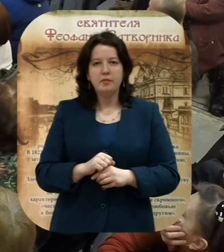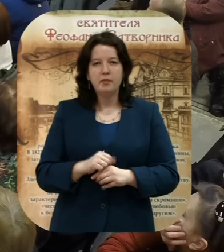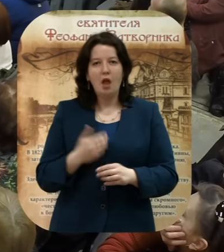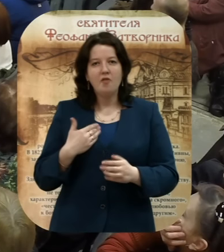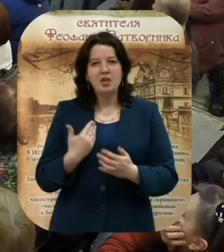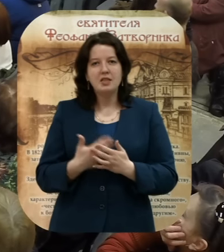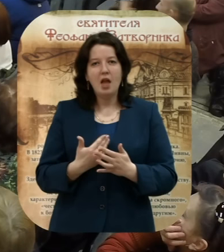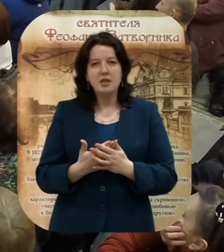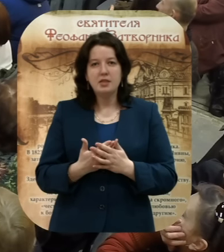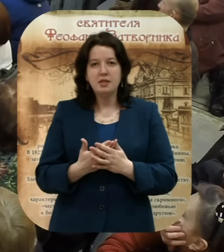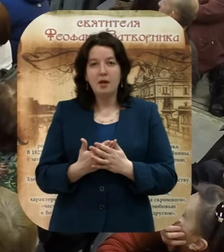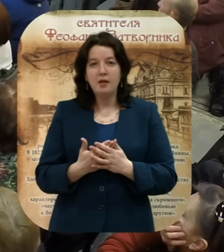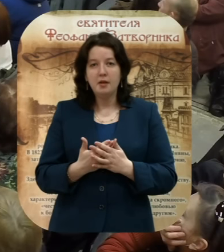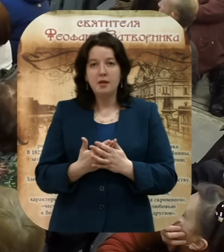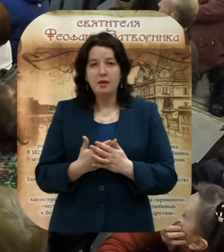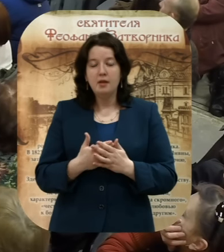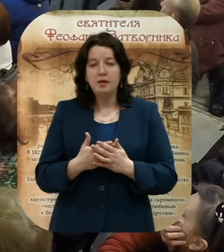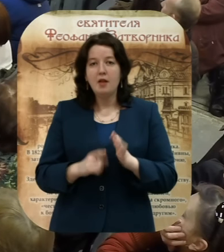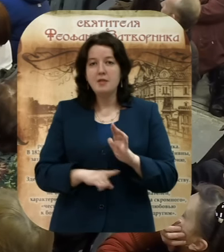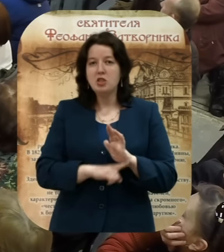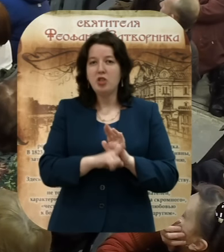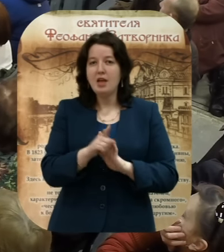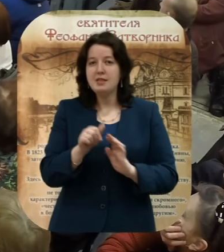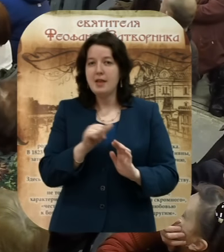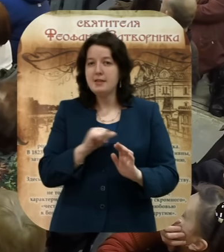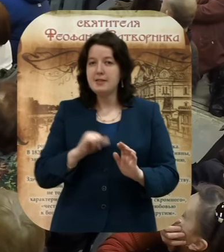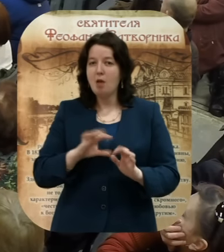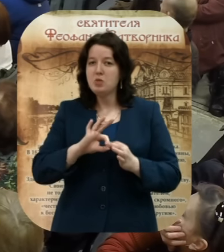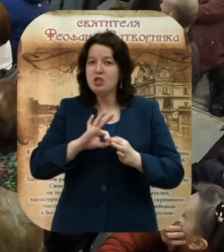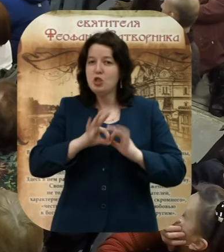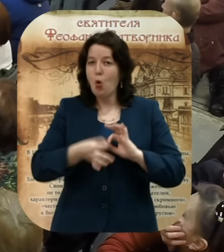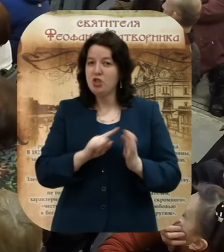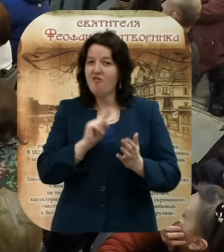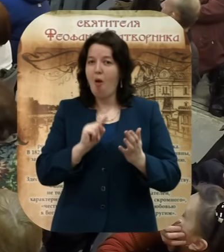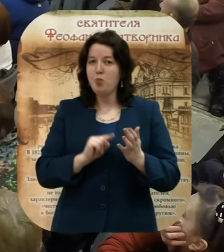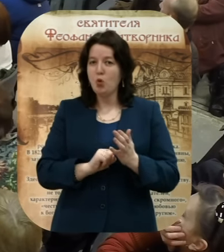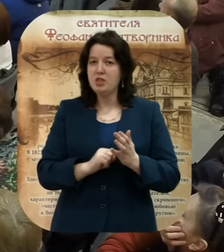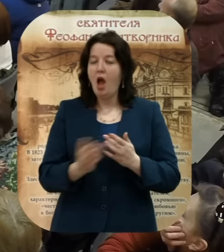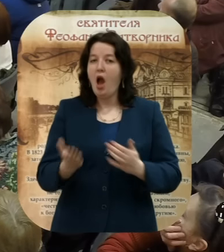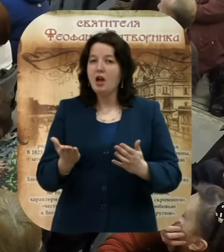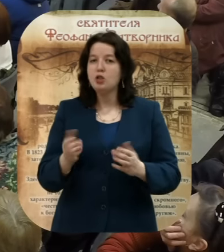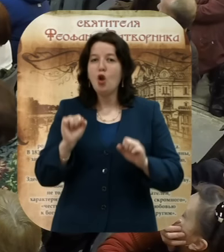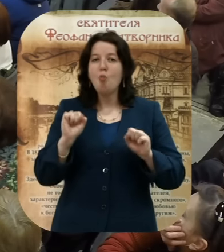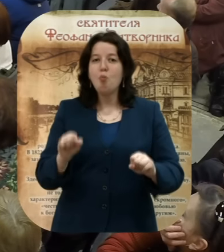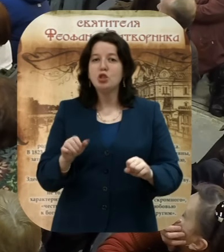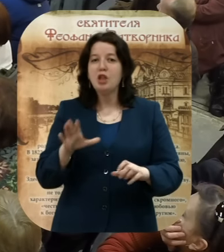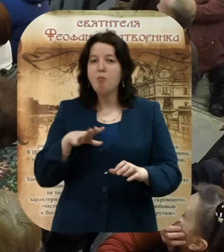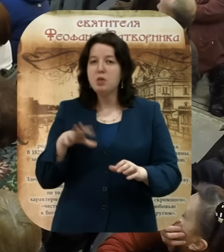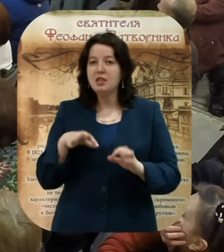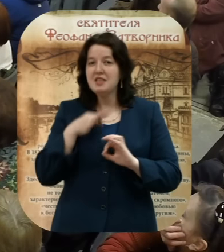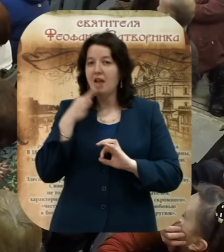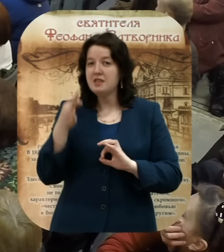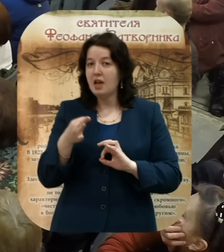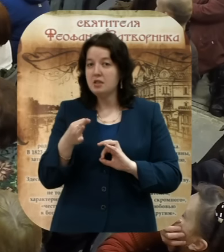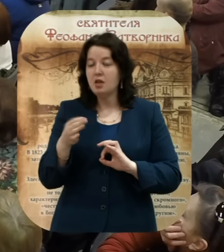Здесь мы приступаем к самому сложному вопросу, о котором можно было бы сказать, лучше ничего не